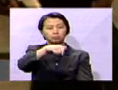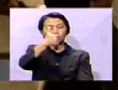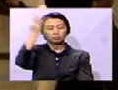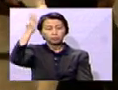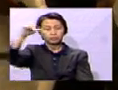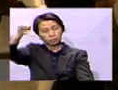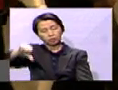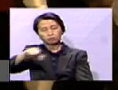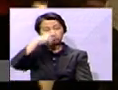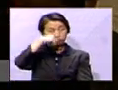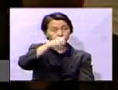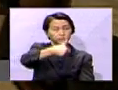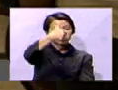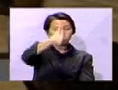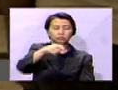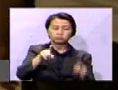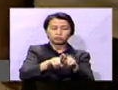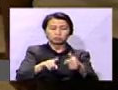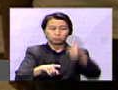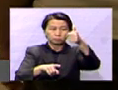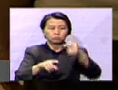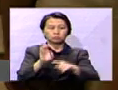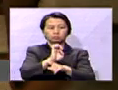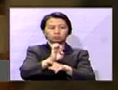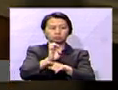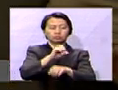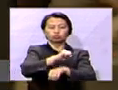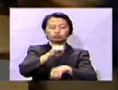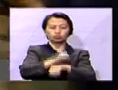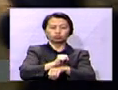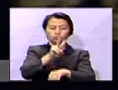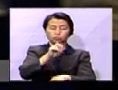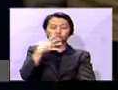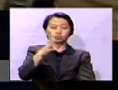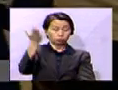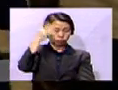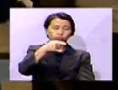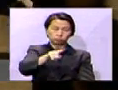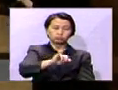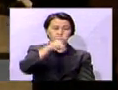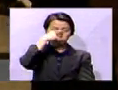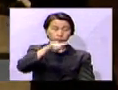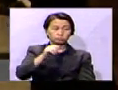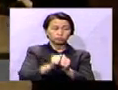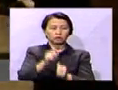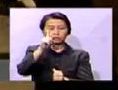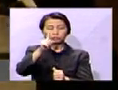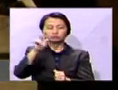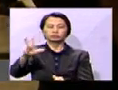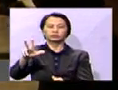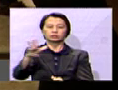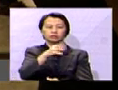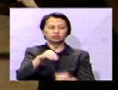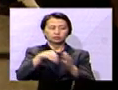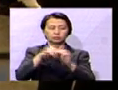Malaysia kalah kepada Thailand yang juga pemenang pingat emas di sukan SEA 2015 Singapura dengan 1-3